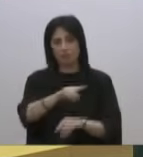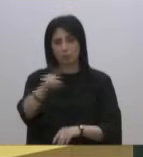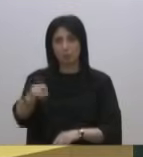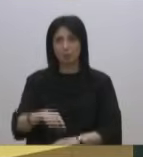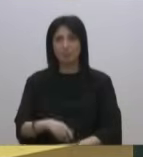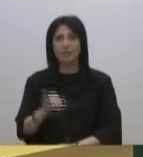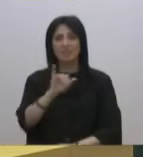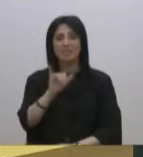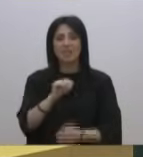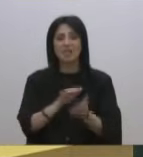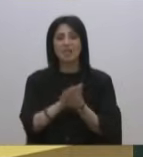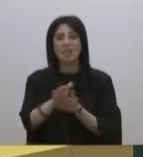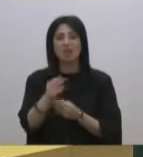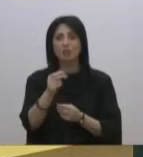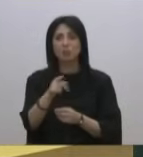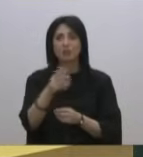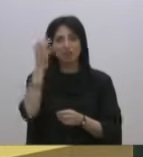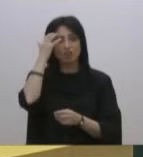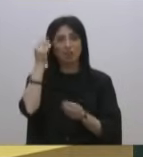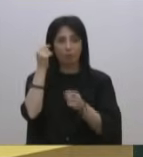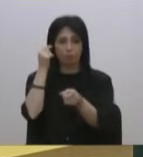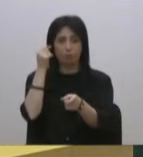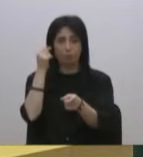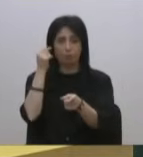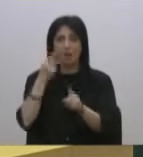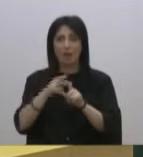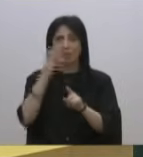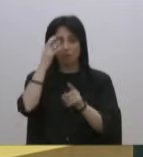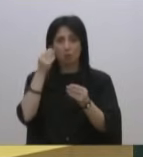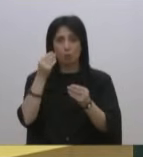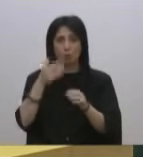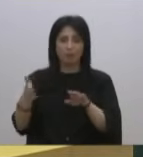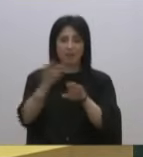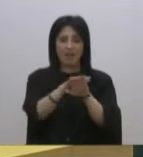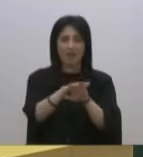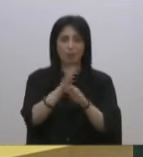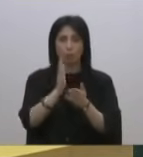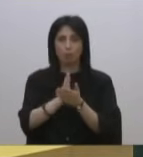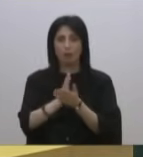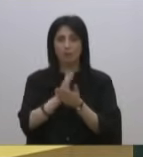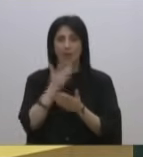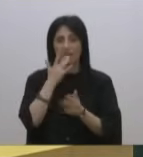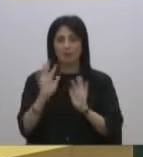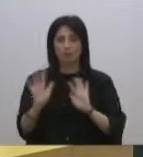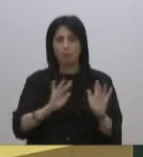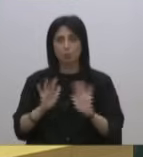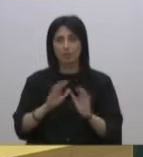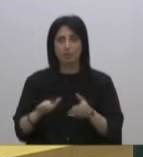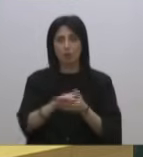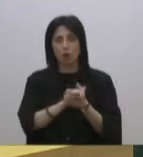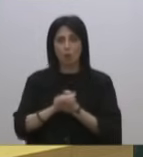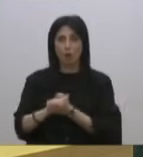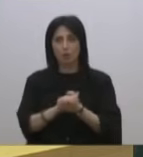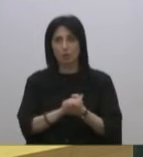საზოგადოებას, სად დაიხარჯა ეს ფული? ეს არის შავი ფული და ამ შავ ფულს გადაფარებული ხართ ნაციონალური მოძრაობა